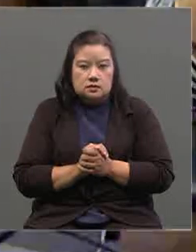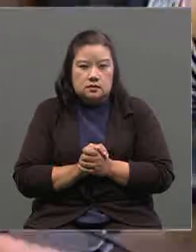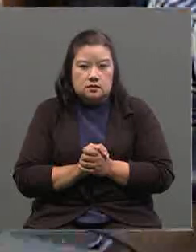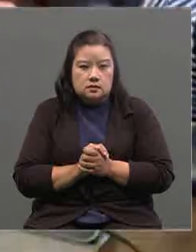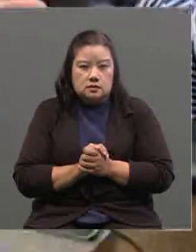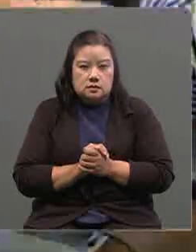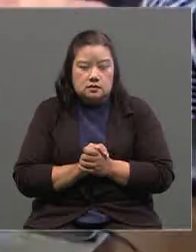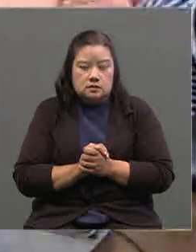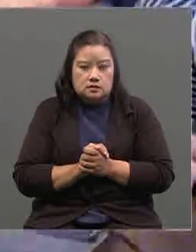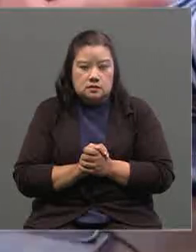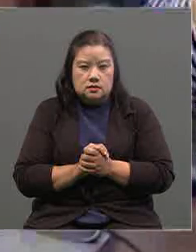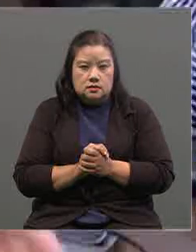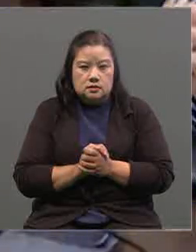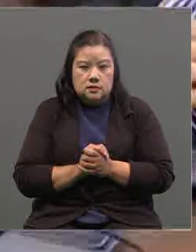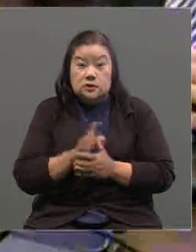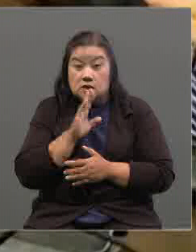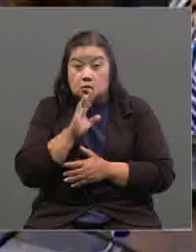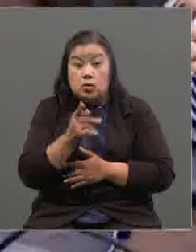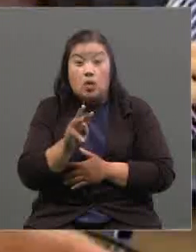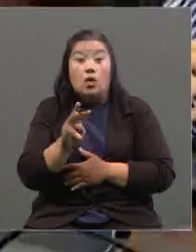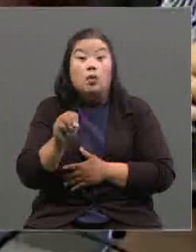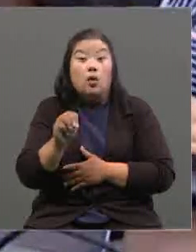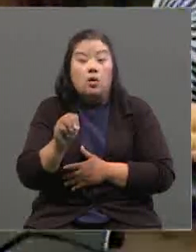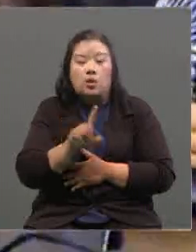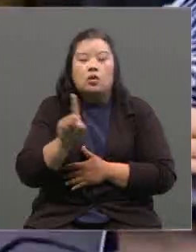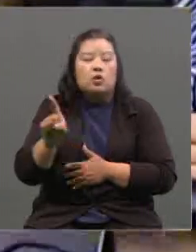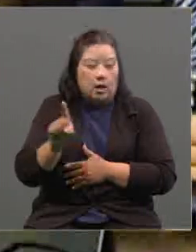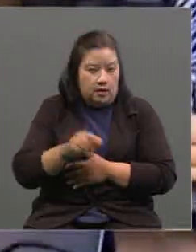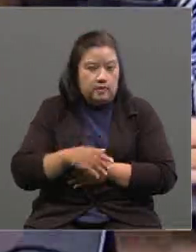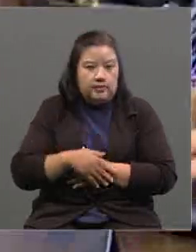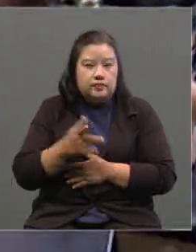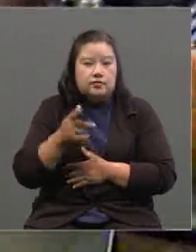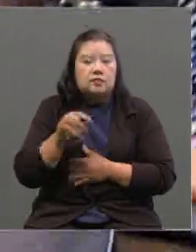น ี่ เล่นทำ ไ ง จ ะเป็ น ต่าง แล้วนะถ้าพูดเรื่องครม.ต้องพูดนายกสี